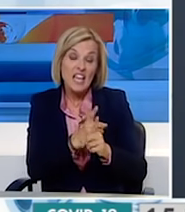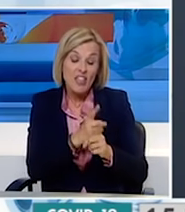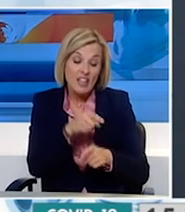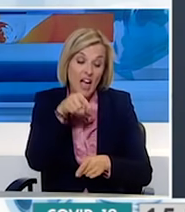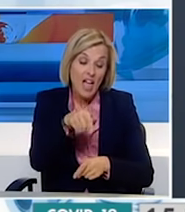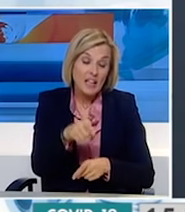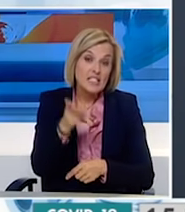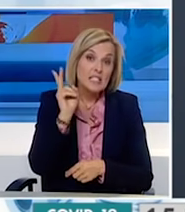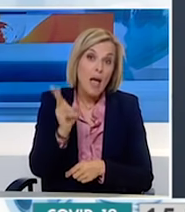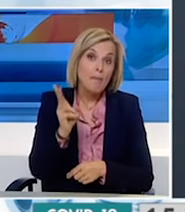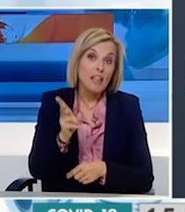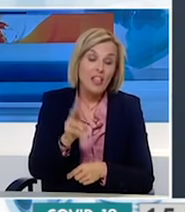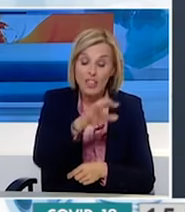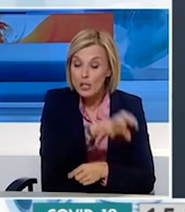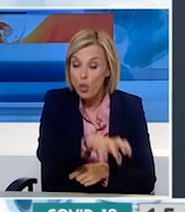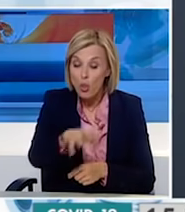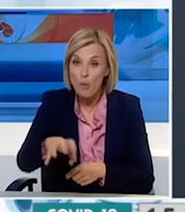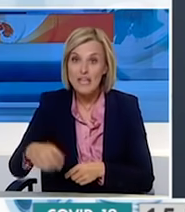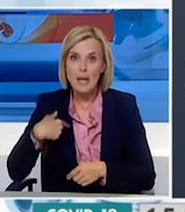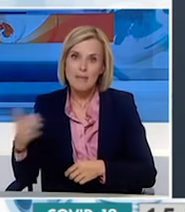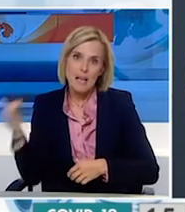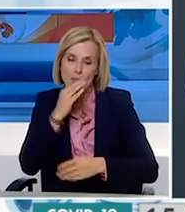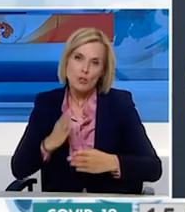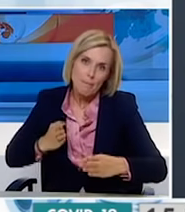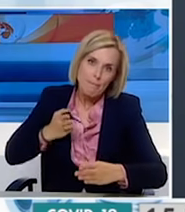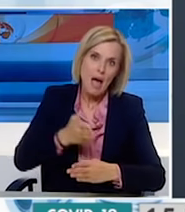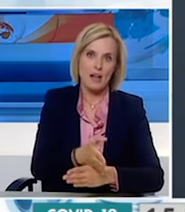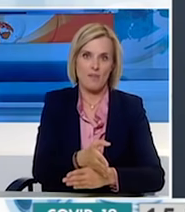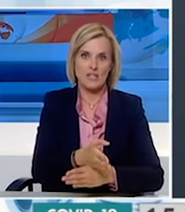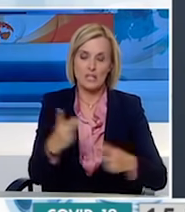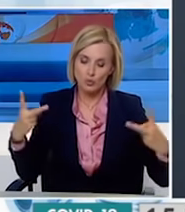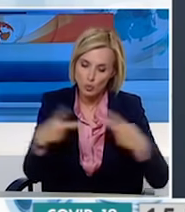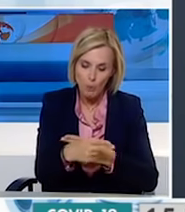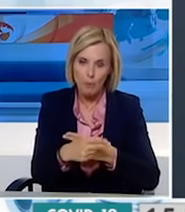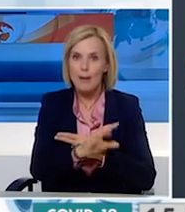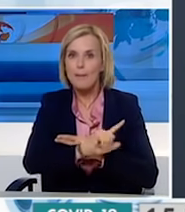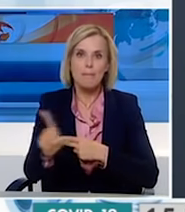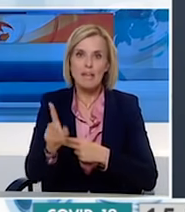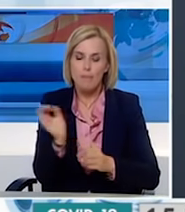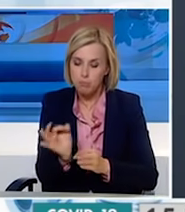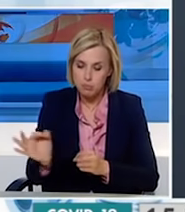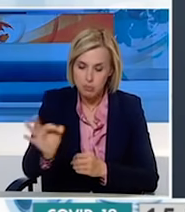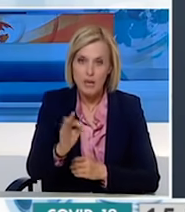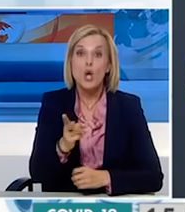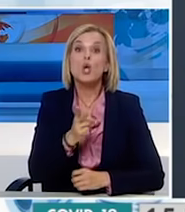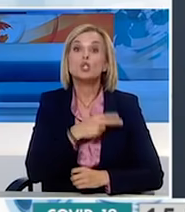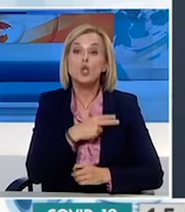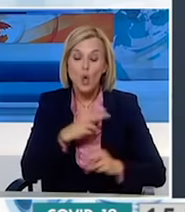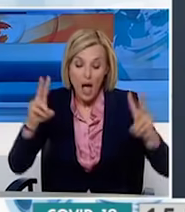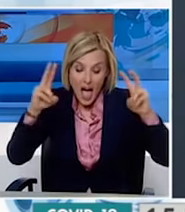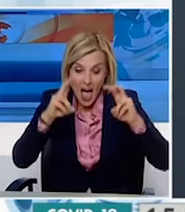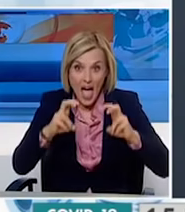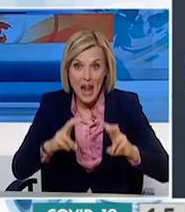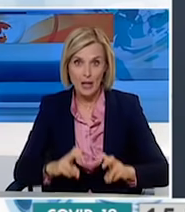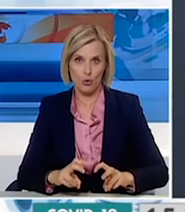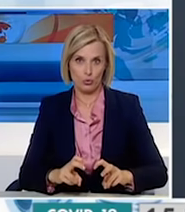που κινδυνεύει ο κόσμος, να παρέμβουμε άμεσα, να σταματήσει η διασπορά του ιού και να ελέγξουμε ακόμα καλύτερα τον ιό, αρχίζοντας από τις